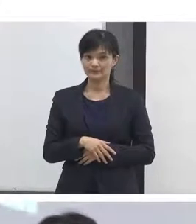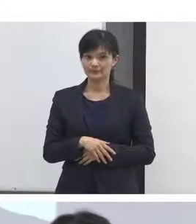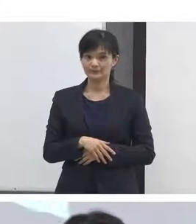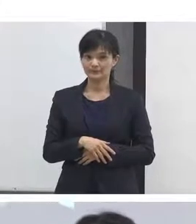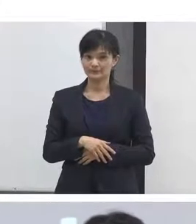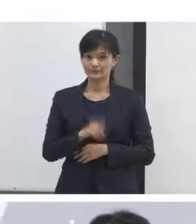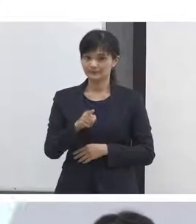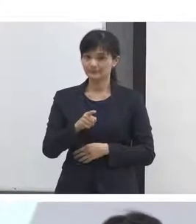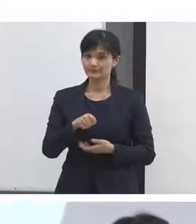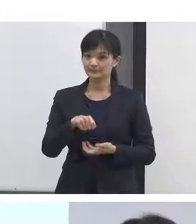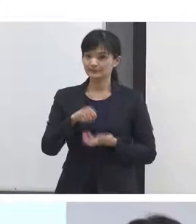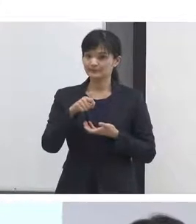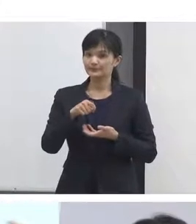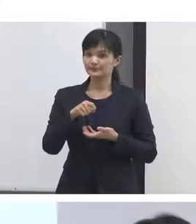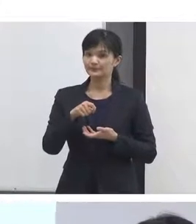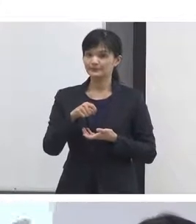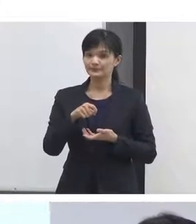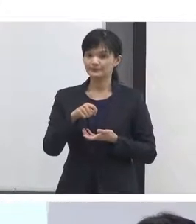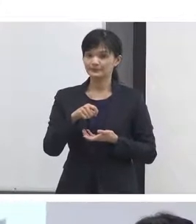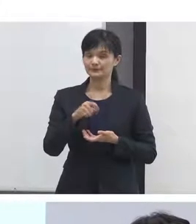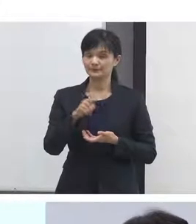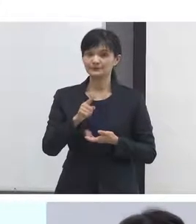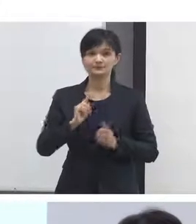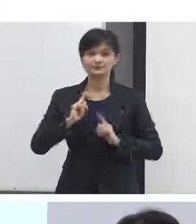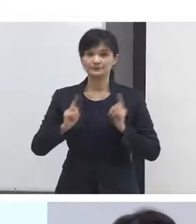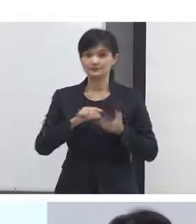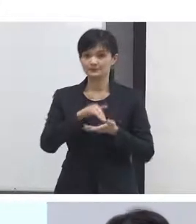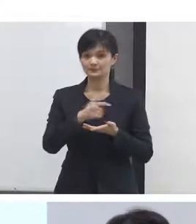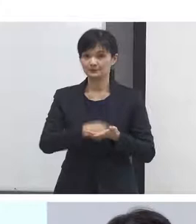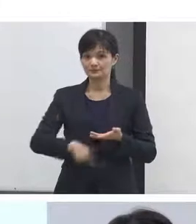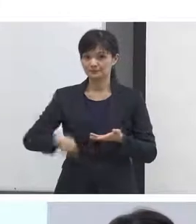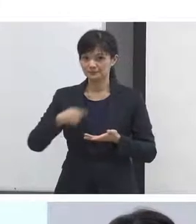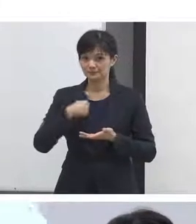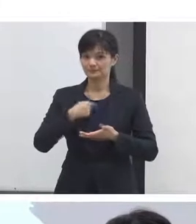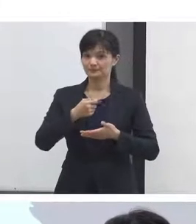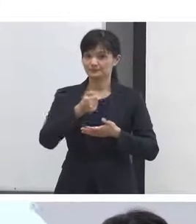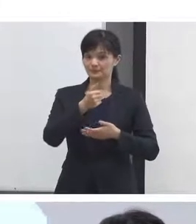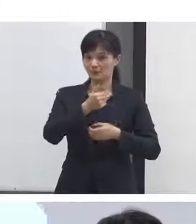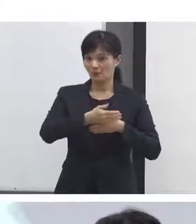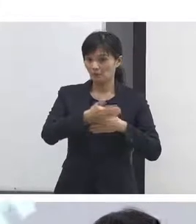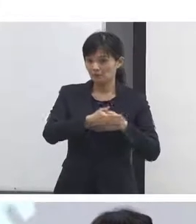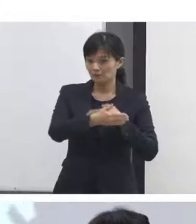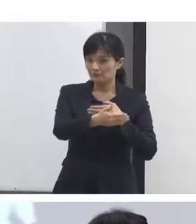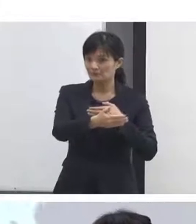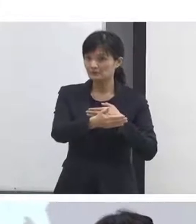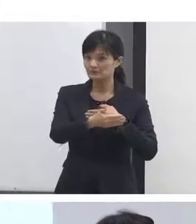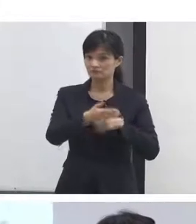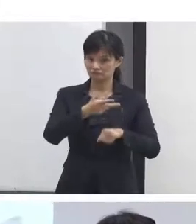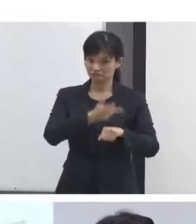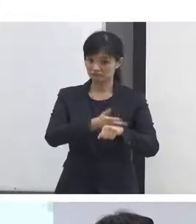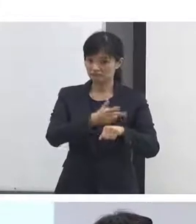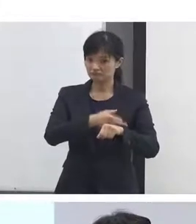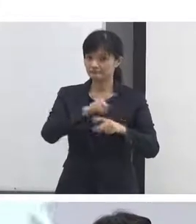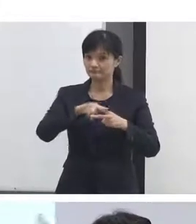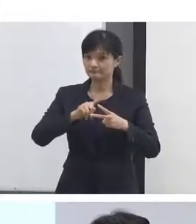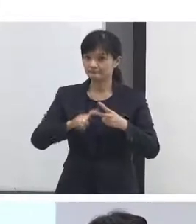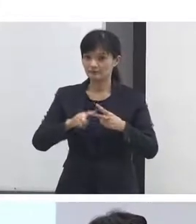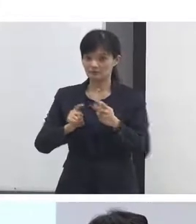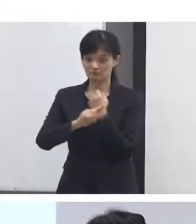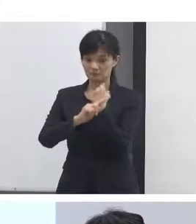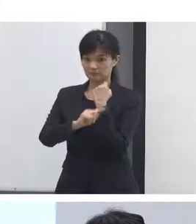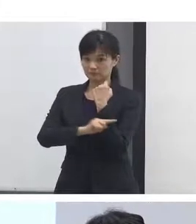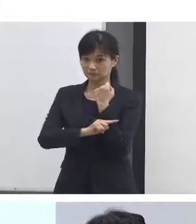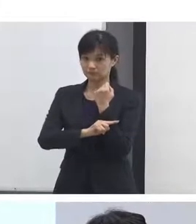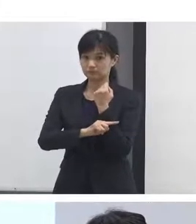强调说这个自由软体生产的模式，它有一些技术上跟法律上的工